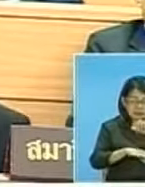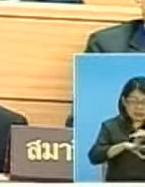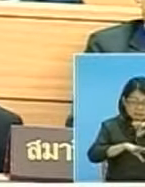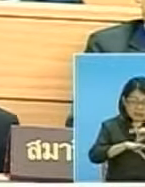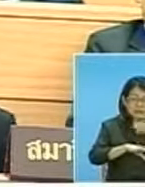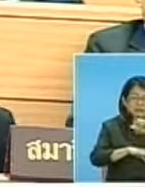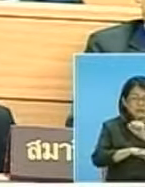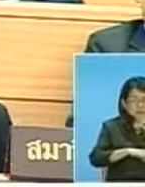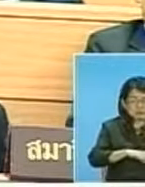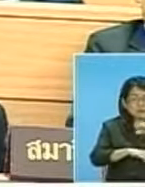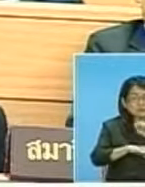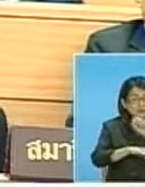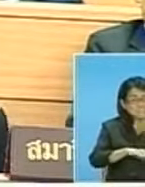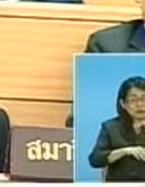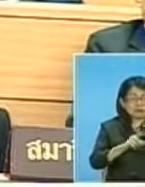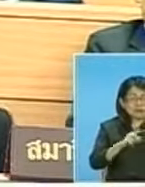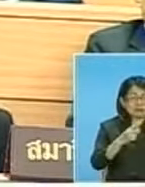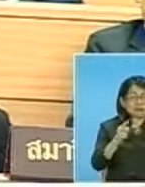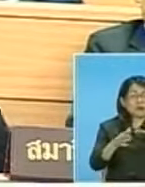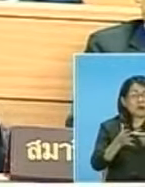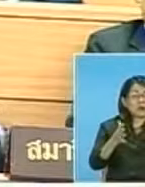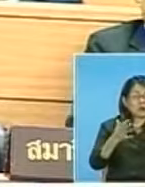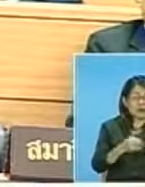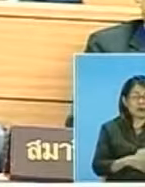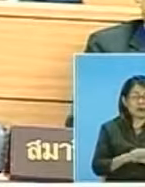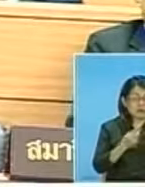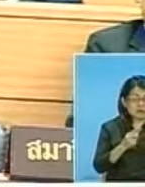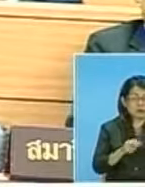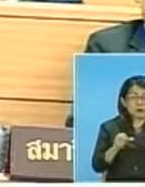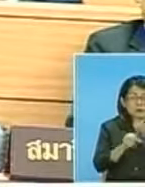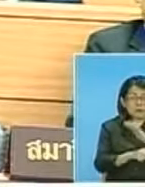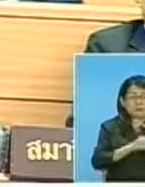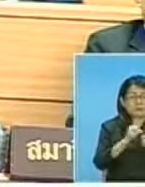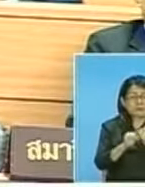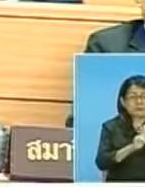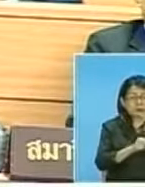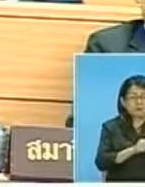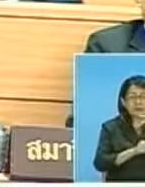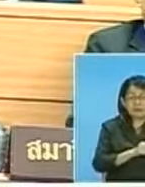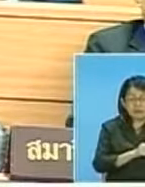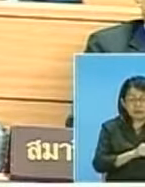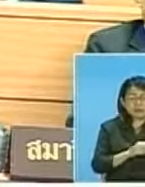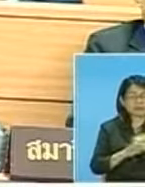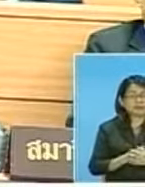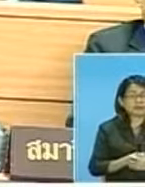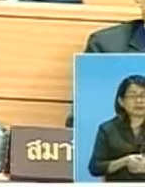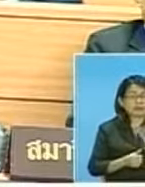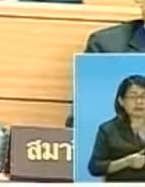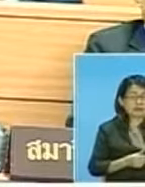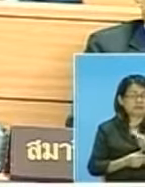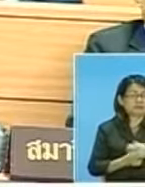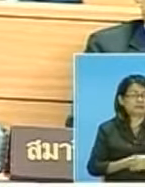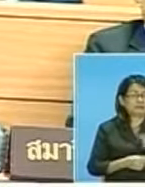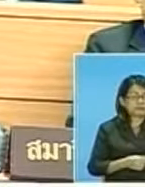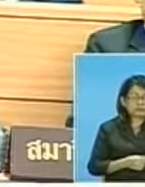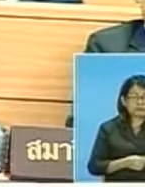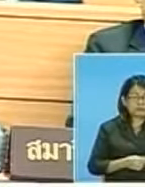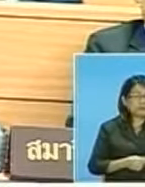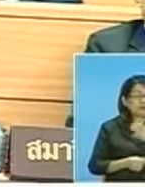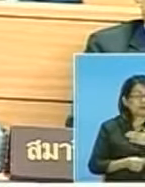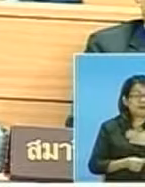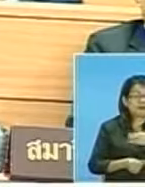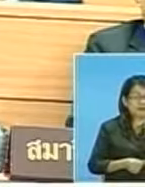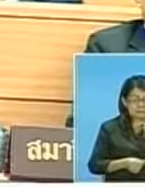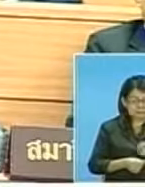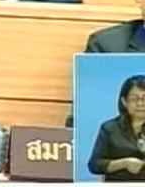แล้วไม่เกินยังไม่เกิน3ปีนะฮะซึ่งที่เหตุที่กับผมมีความเห็นว่าควรจะ